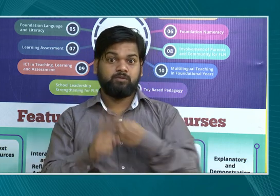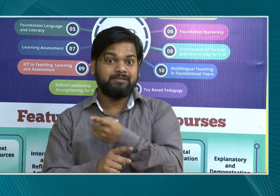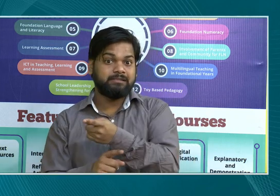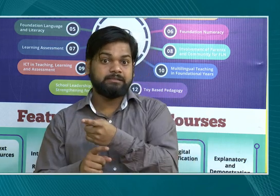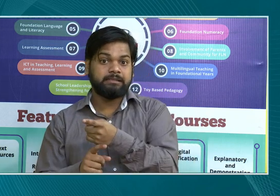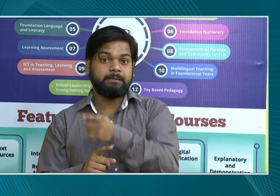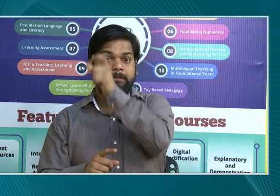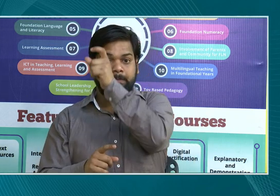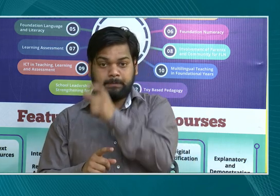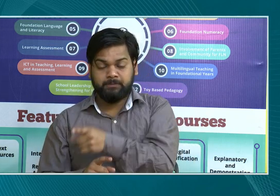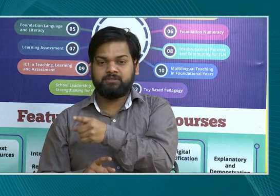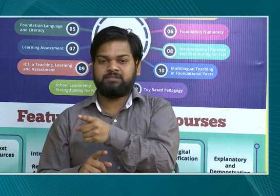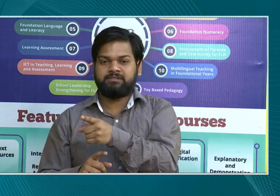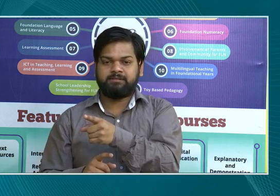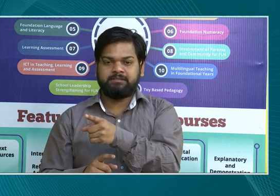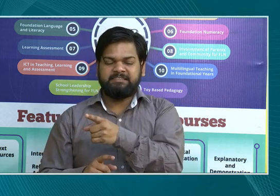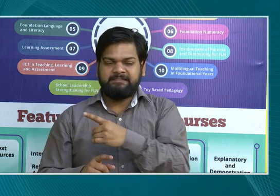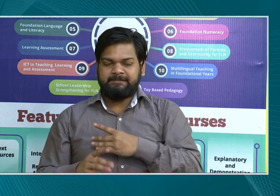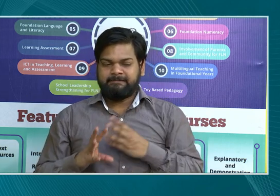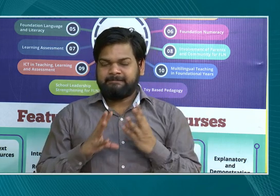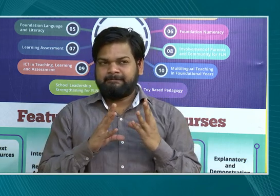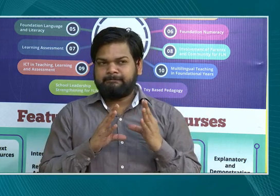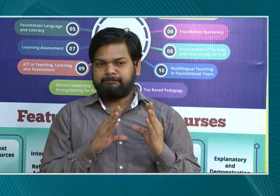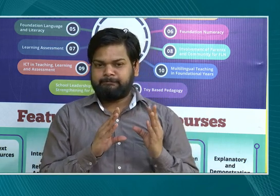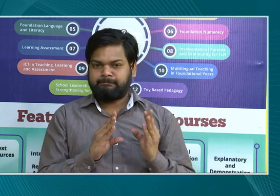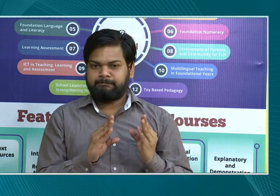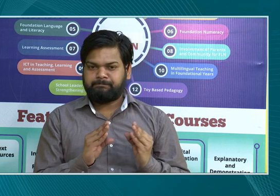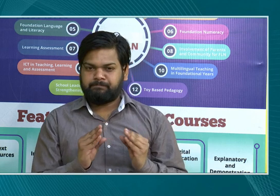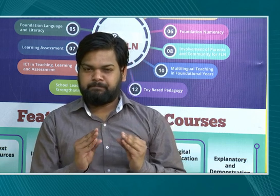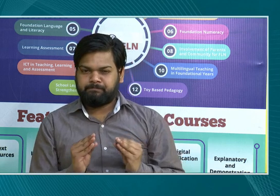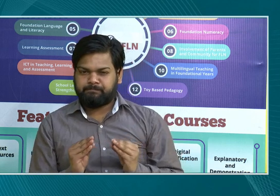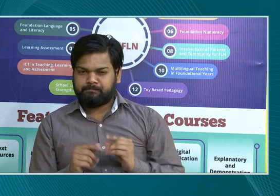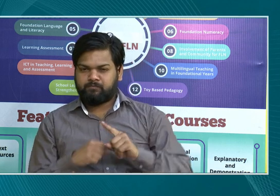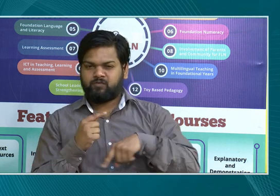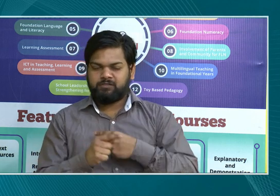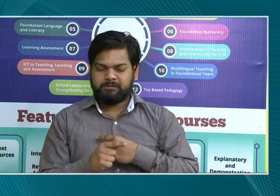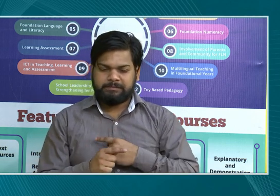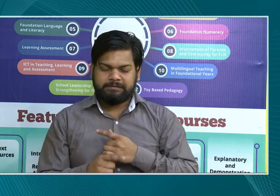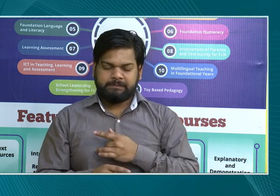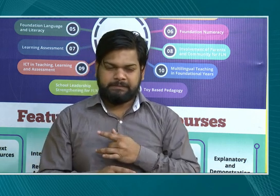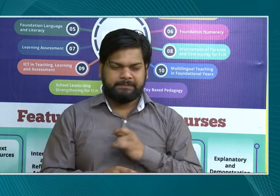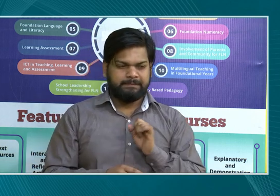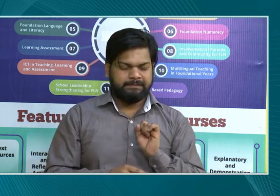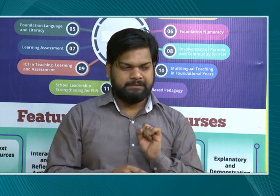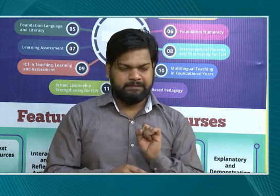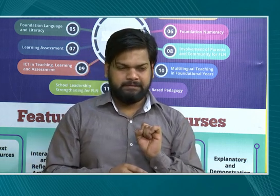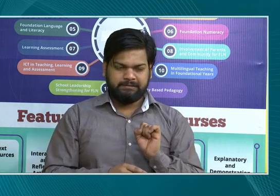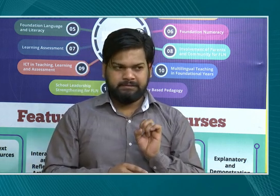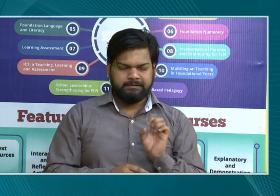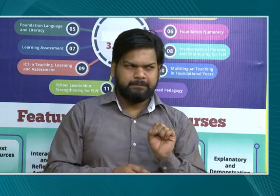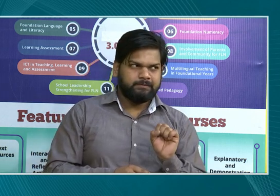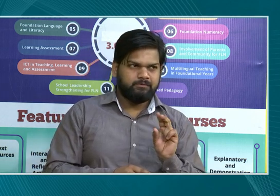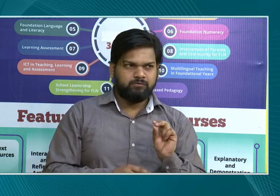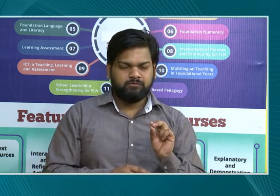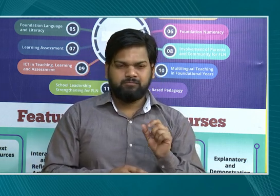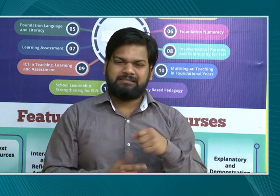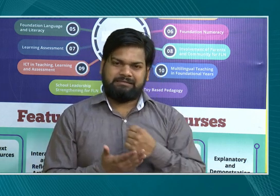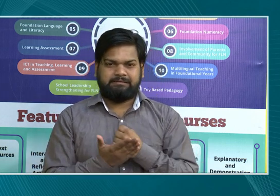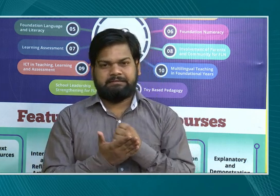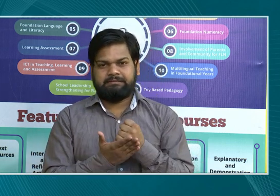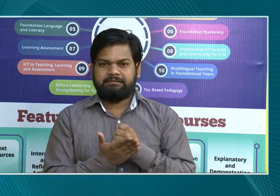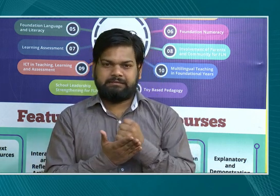जो है द्रविड़ हो जाता है या नहीं उसके मां में भी कहीं ना कहीं करुणा जगती है और वो कुछ कहता है की मैं प्रयास